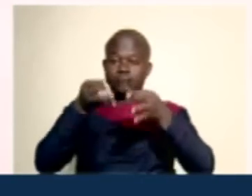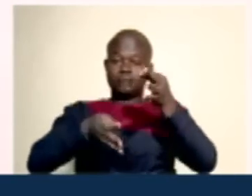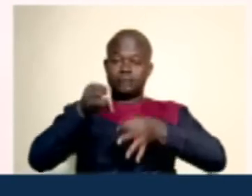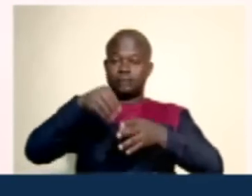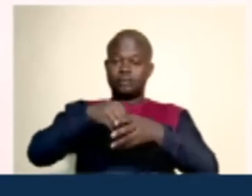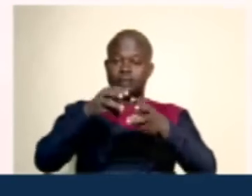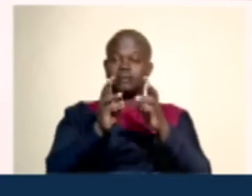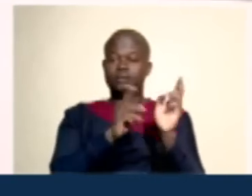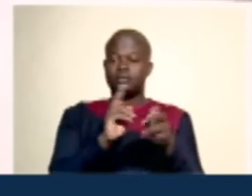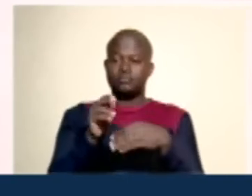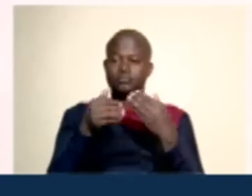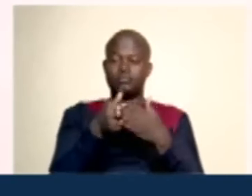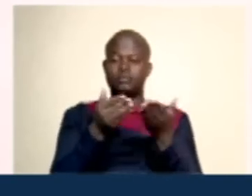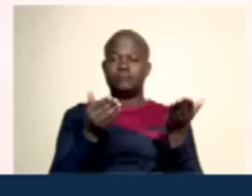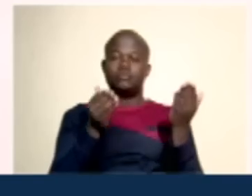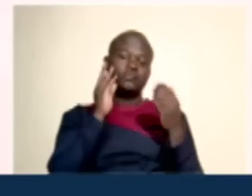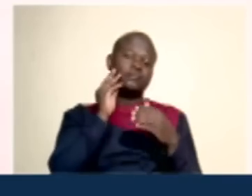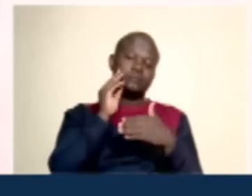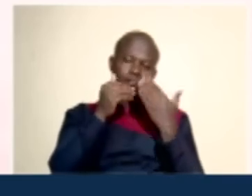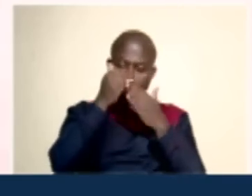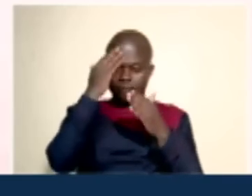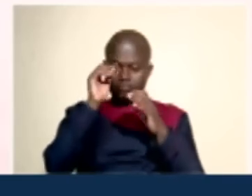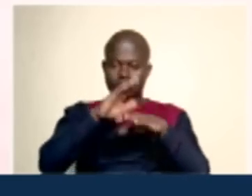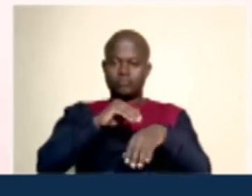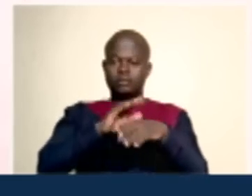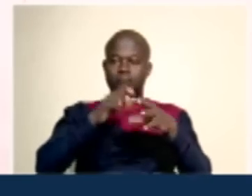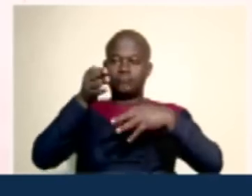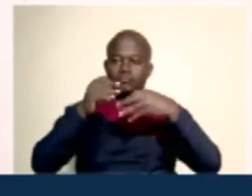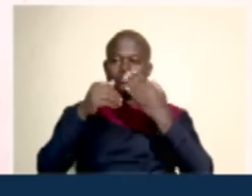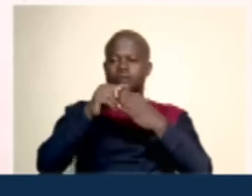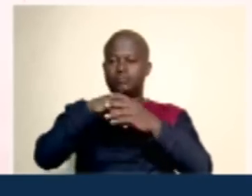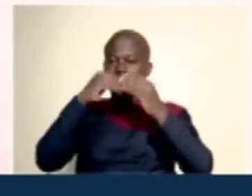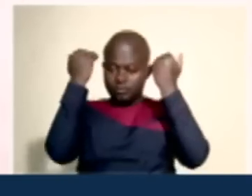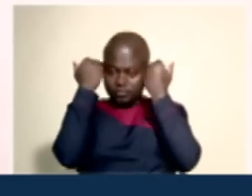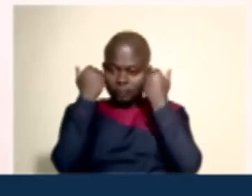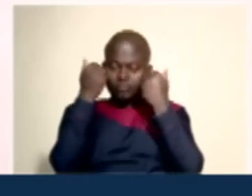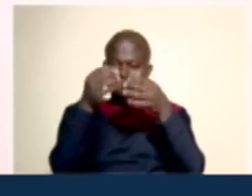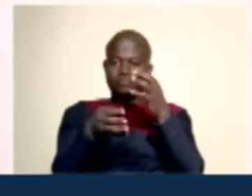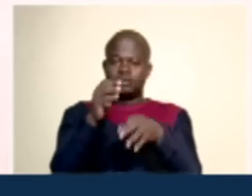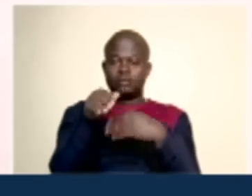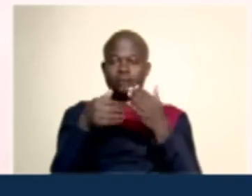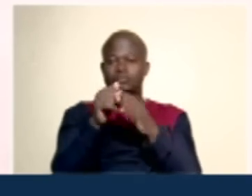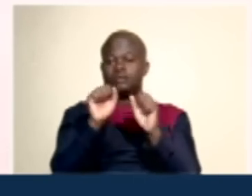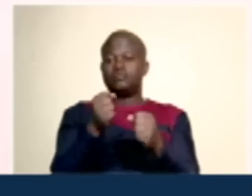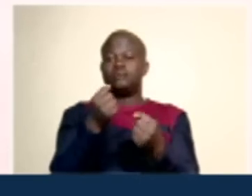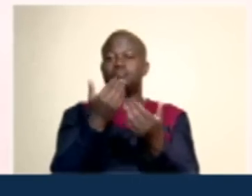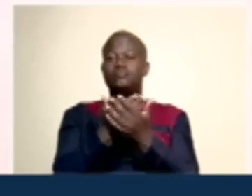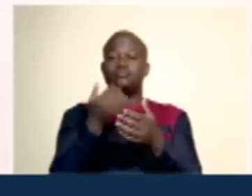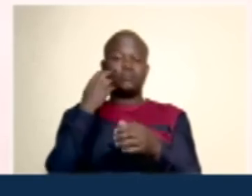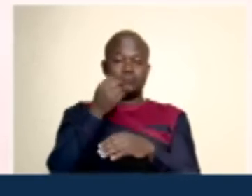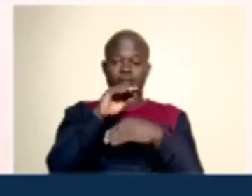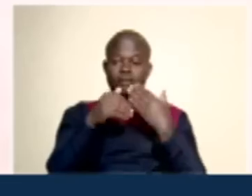muri busanzwe bumenyerewe bwo kugira ngo uhamagaze umuburanyi aze mu rukiko aburane, bashobora no gufata ukwezi